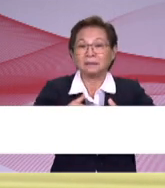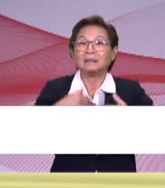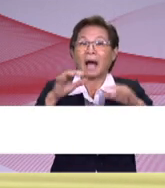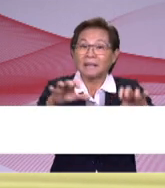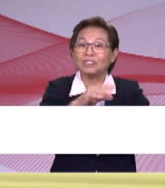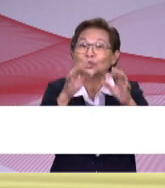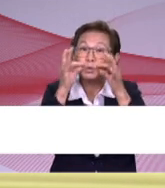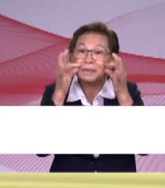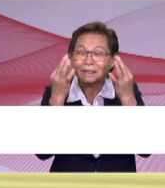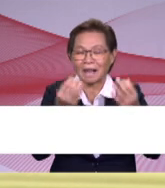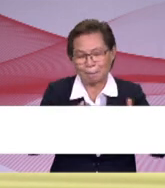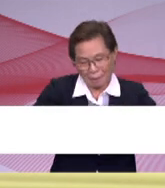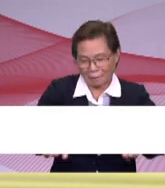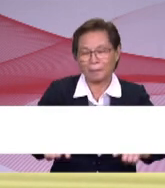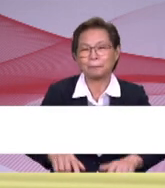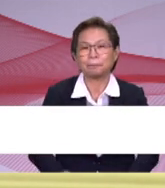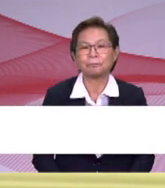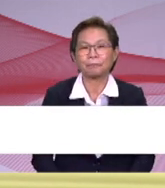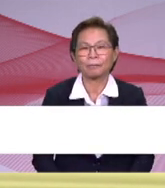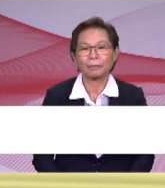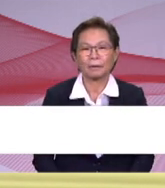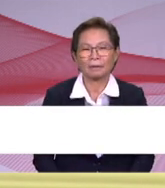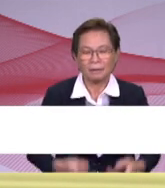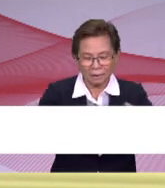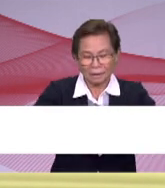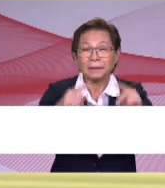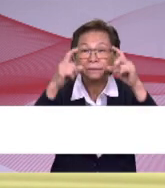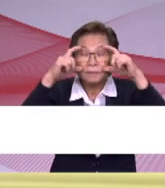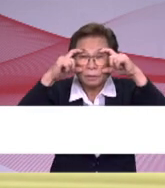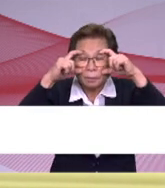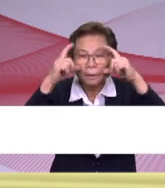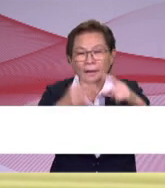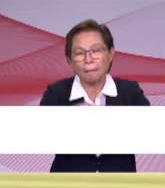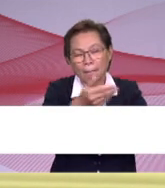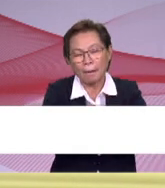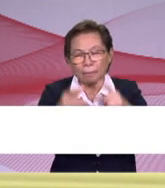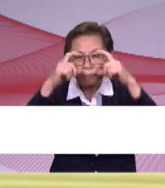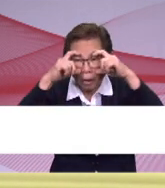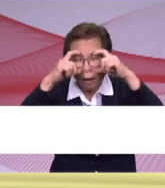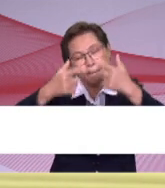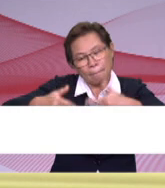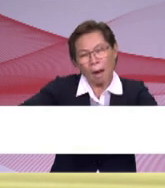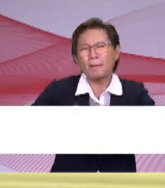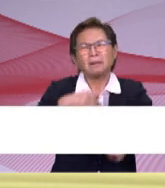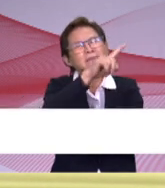dibenarkan, kedai cermin mata dan barang optik kita benarkan,